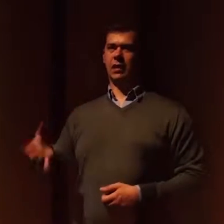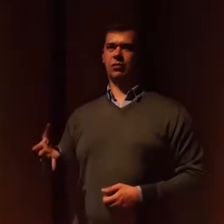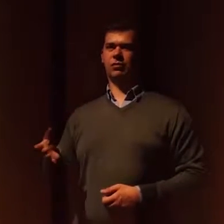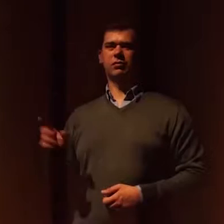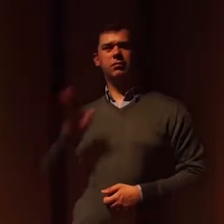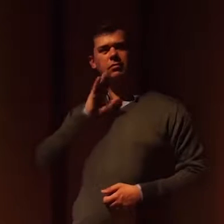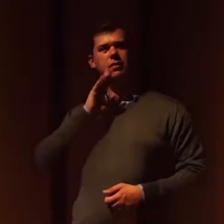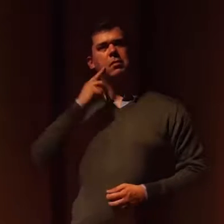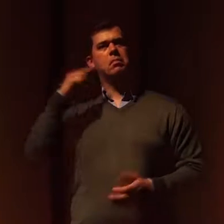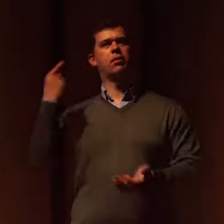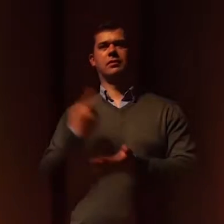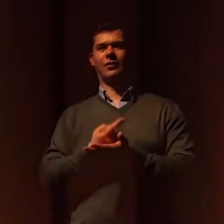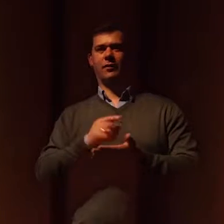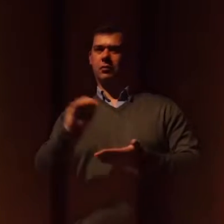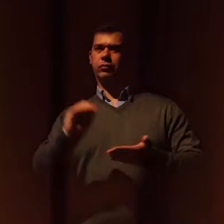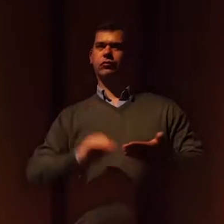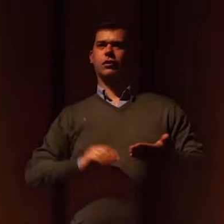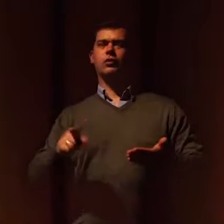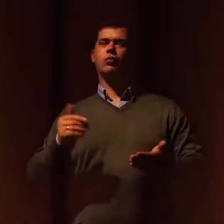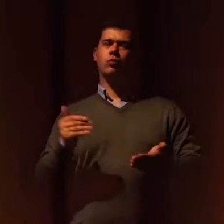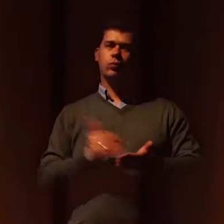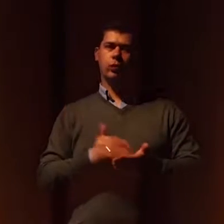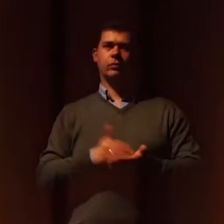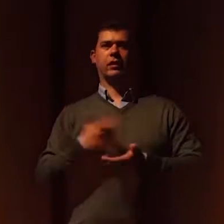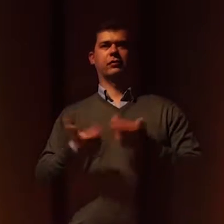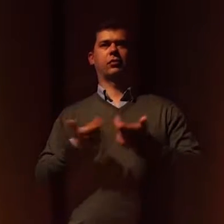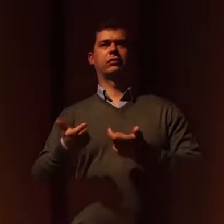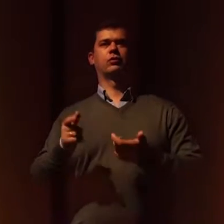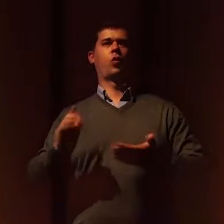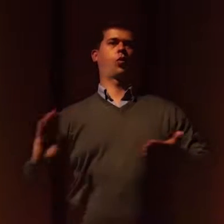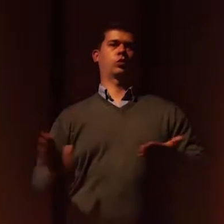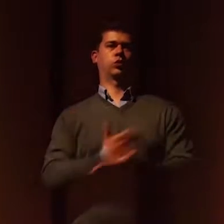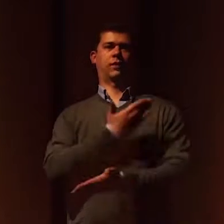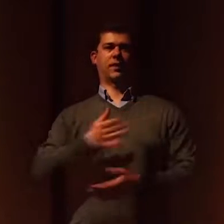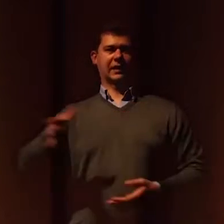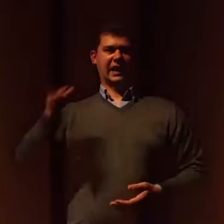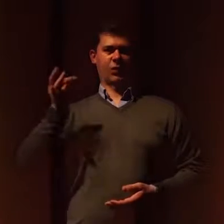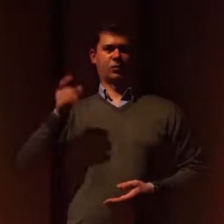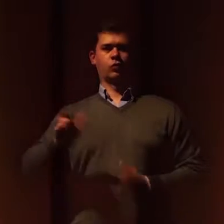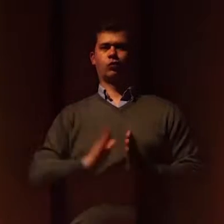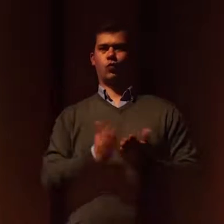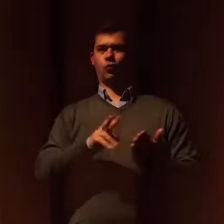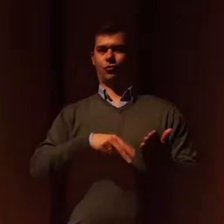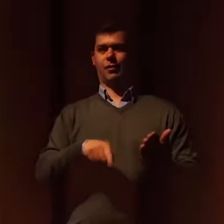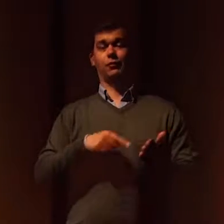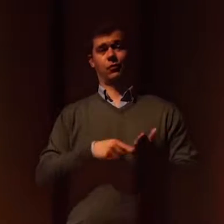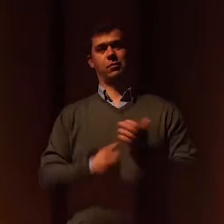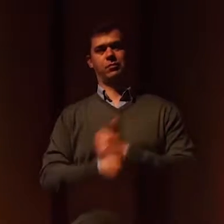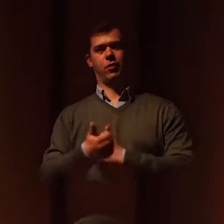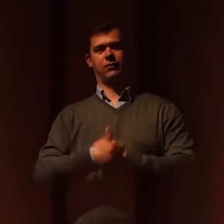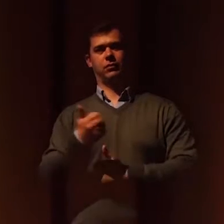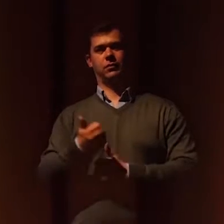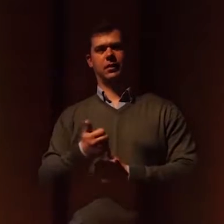takiego postanowienia które tam jest o konieczności usuwania stereotypów z podręczników szkolnych i miałam takie